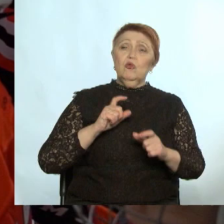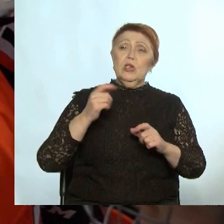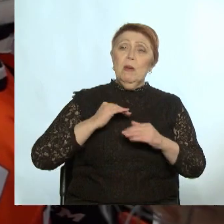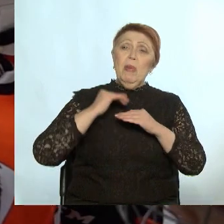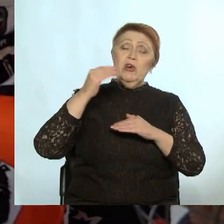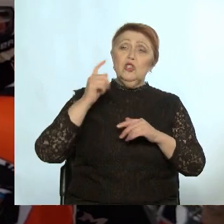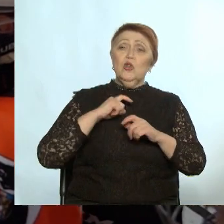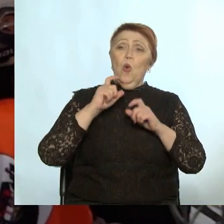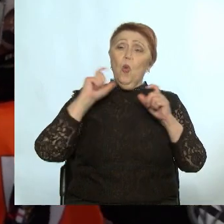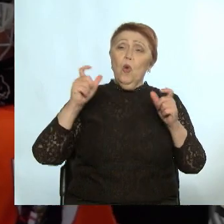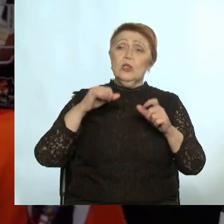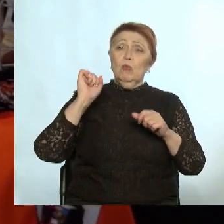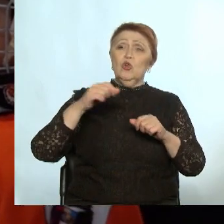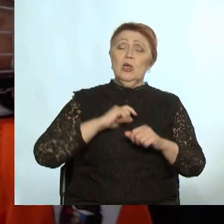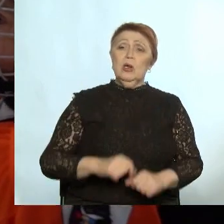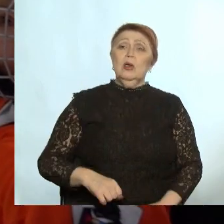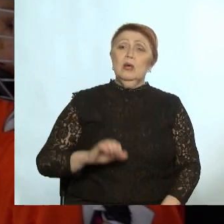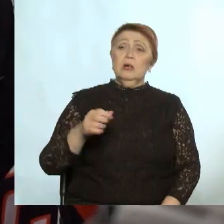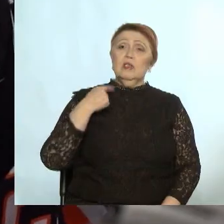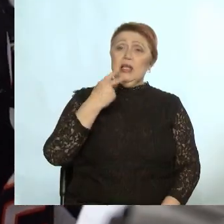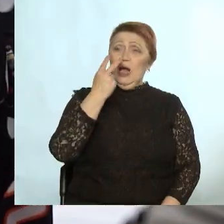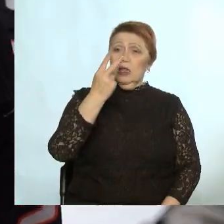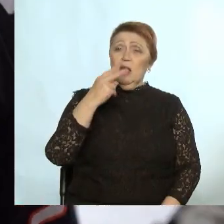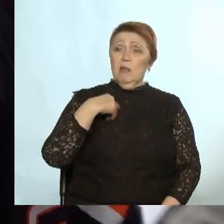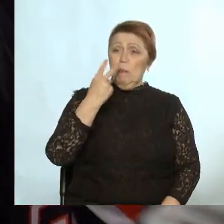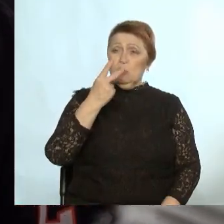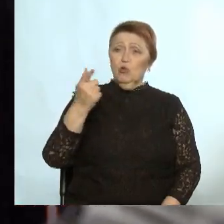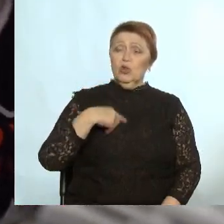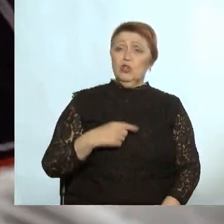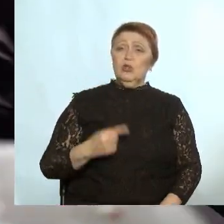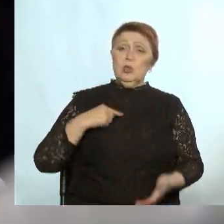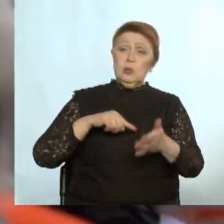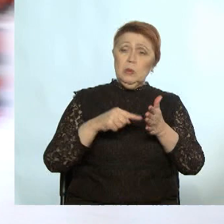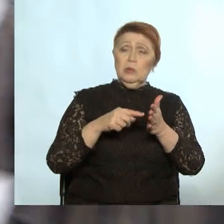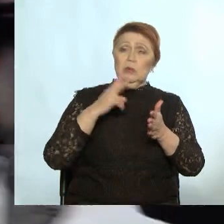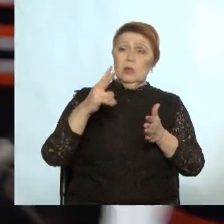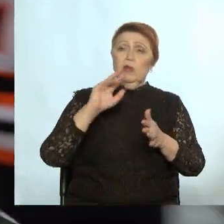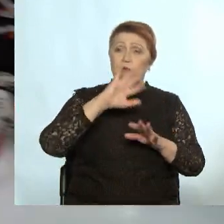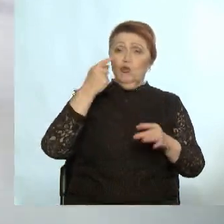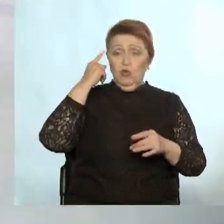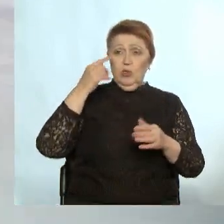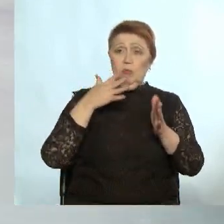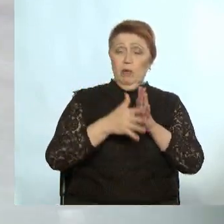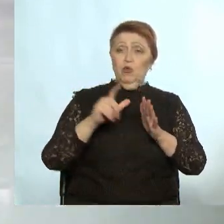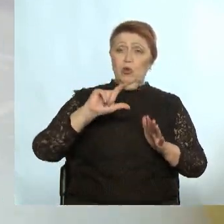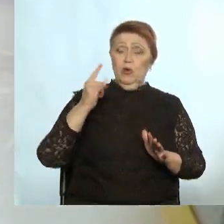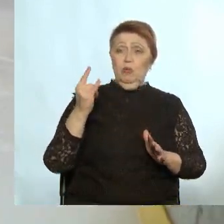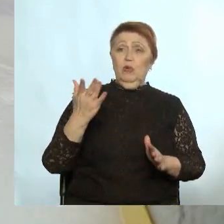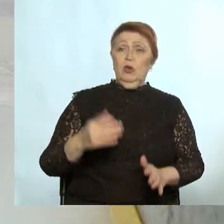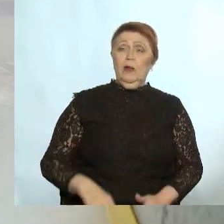там. Где-то можешь глазами так посмотреть на ребенка, насквозь его прожечь, что он все поймет. То есть умный ребенок